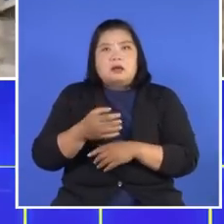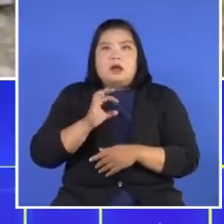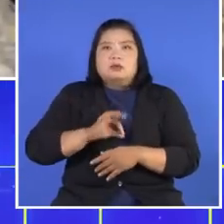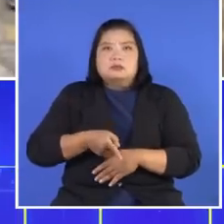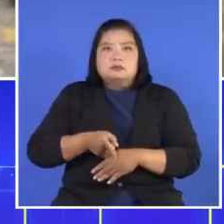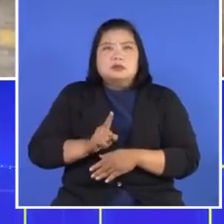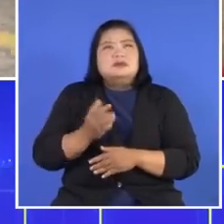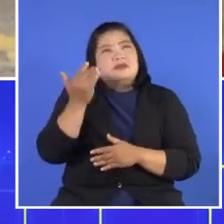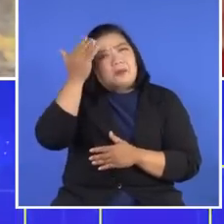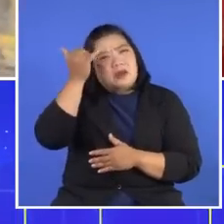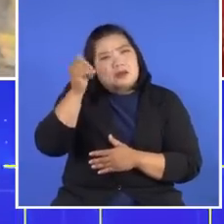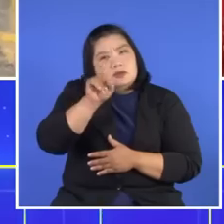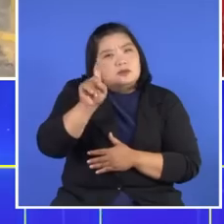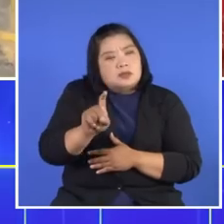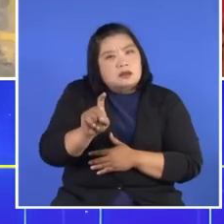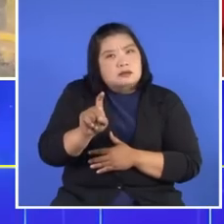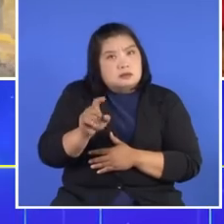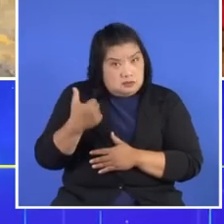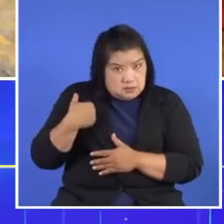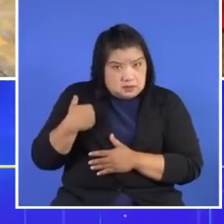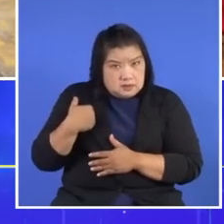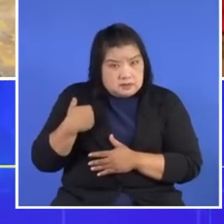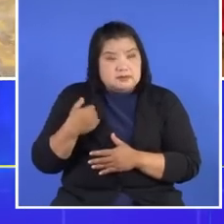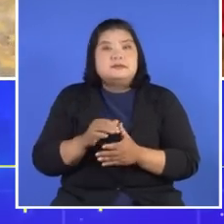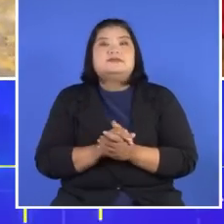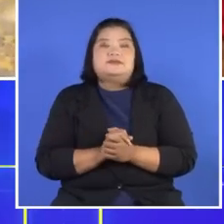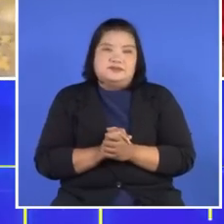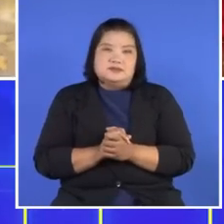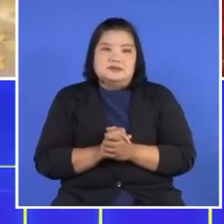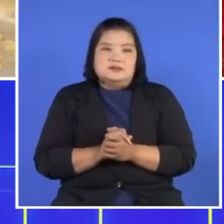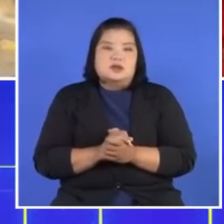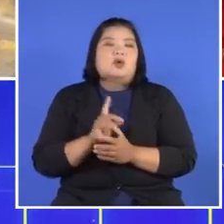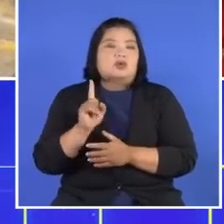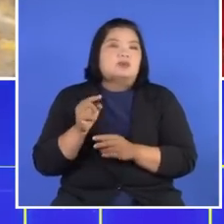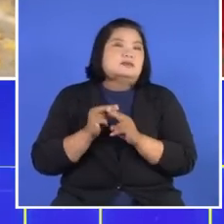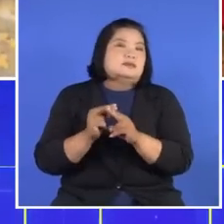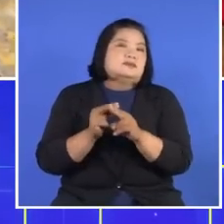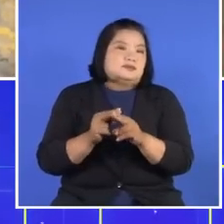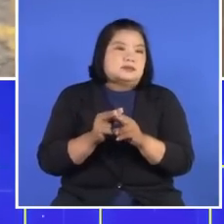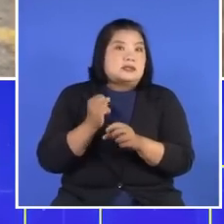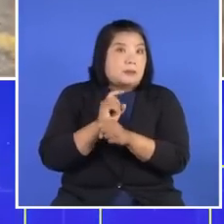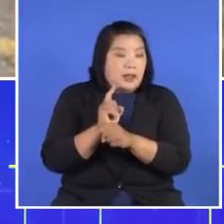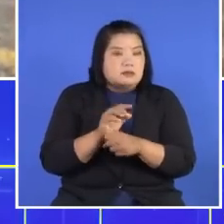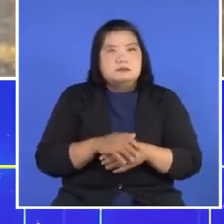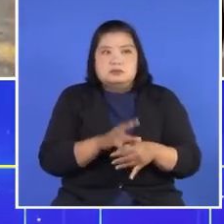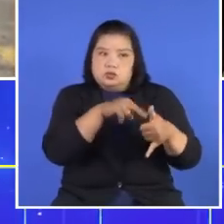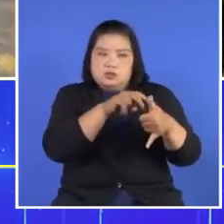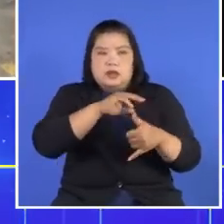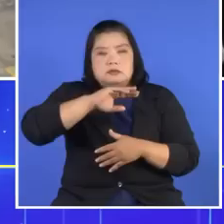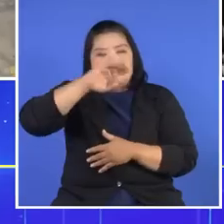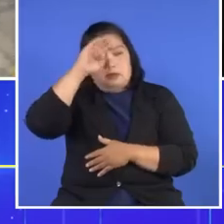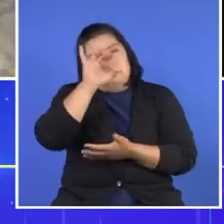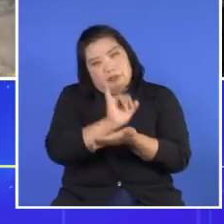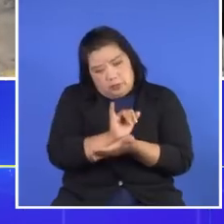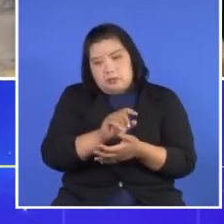ตก่อนไปแล้วไง ทำไมต้องกินยาโดบทำไม ตำรวจคงจะต้องไปตรวจสอบไม่ใช่แค่เฉพาะแค่ผู้ชายคนนี้แล้วนะคะต้องไปตรวจสอบอ